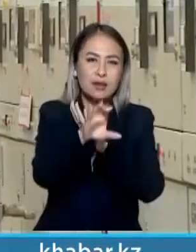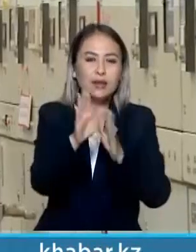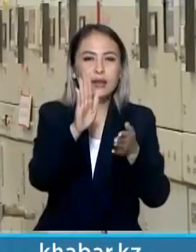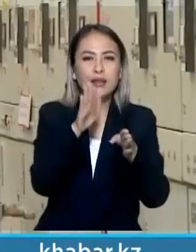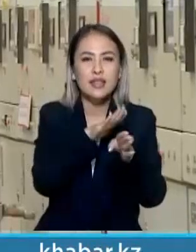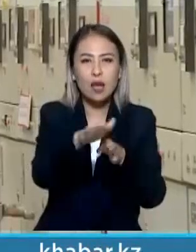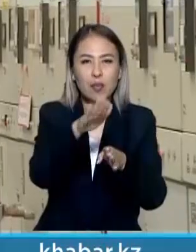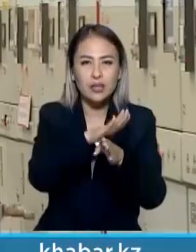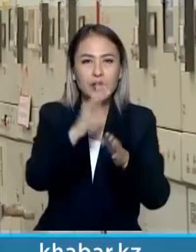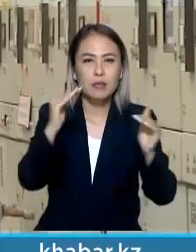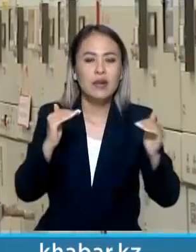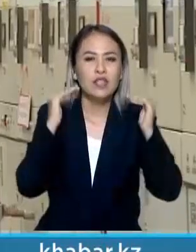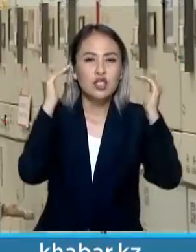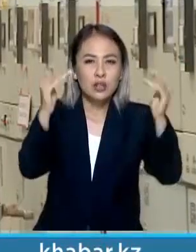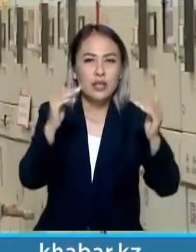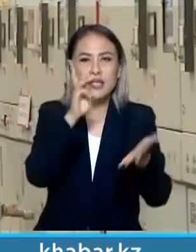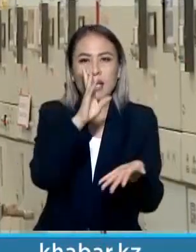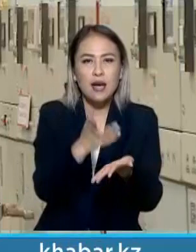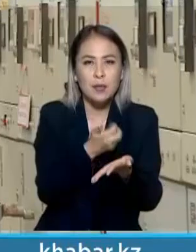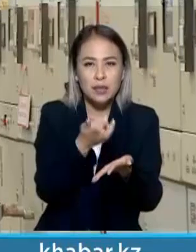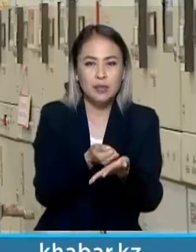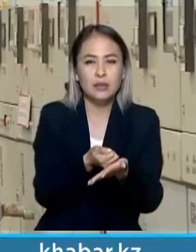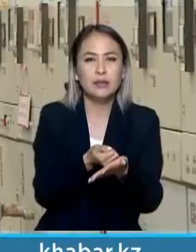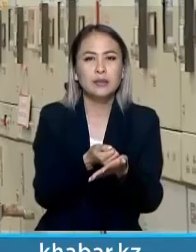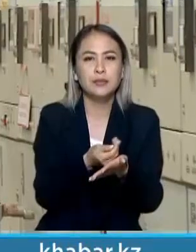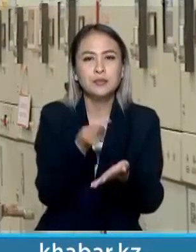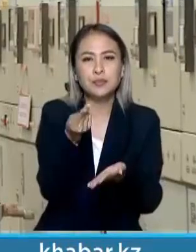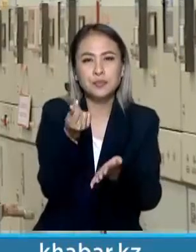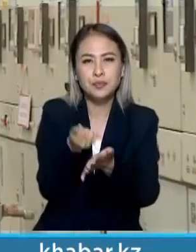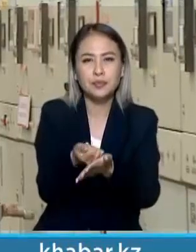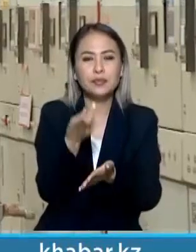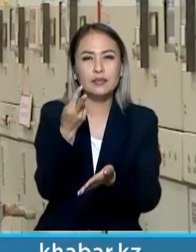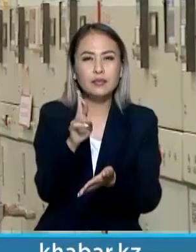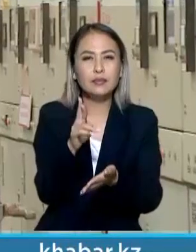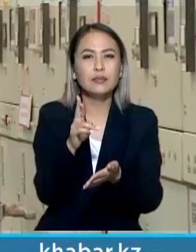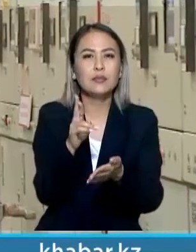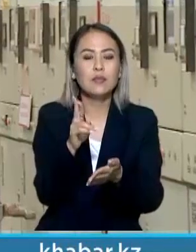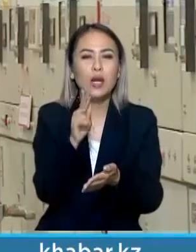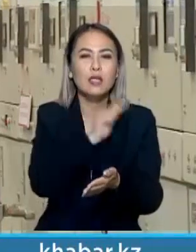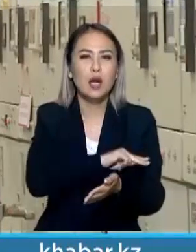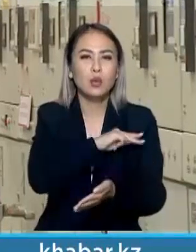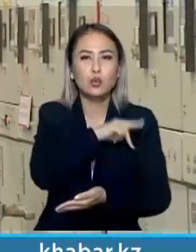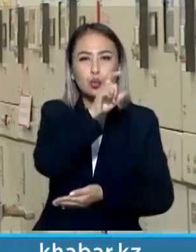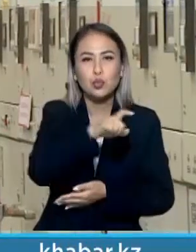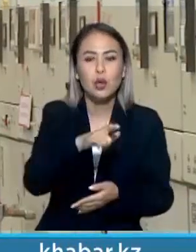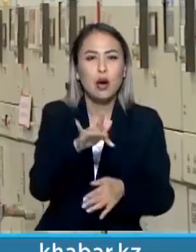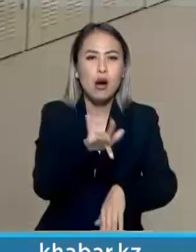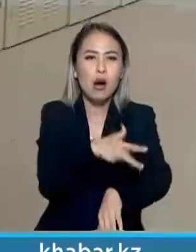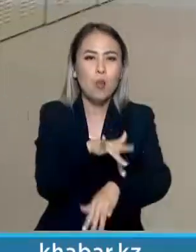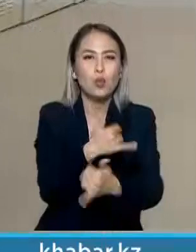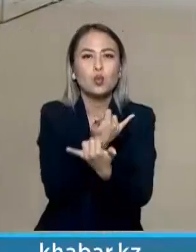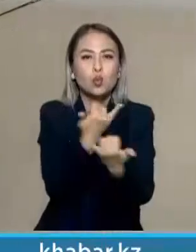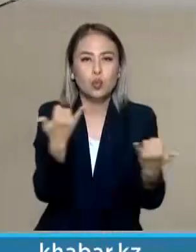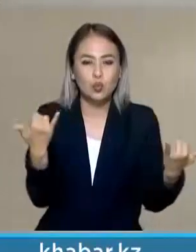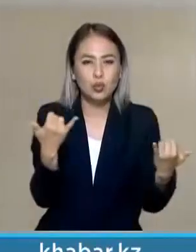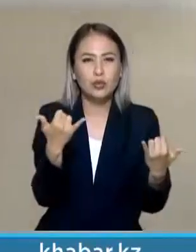учетом повышения заработной платы для сотрудников коммунальных